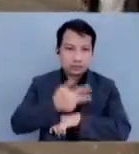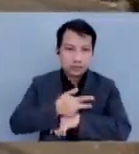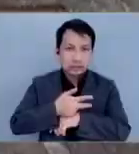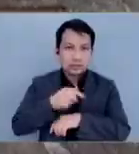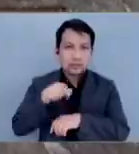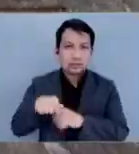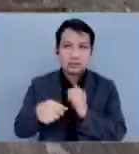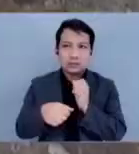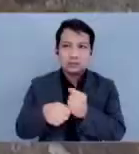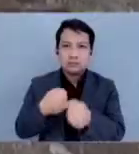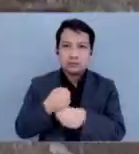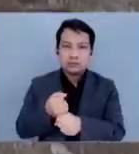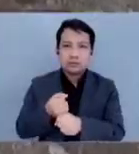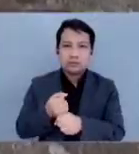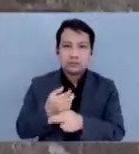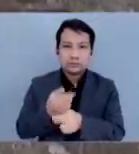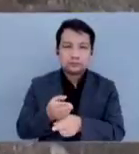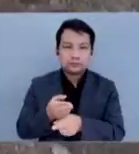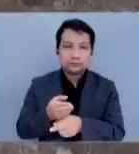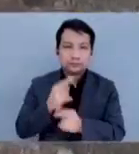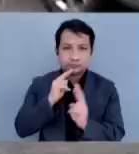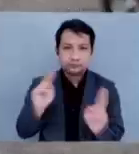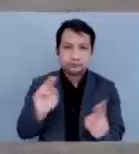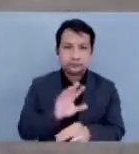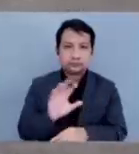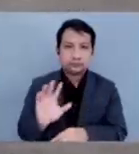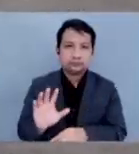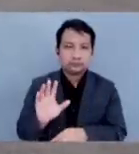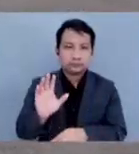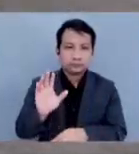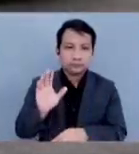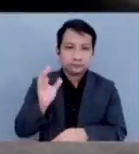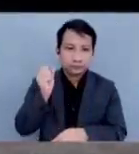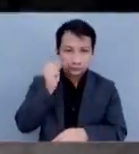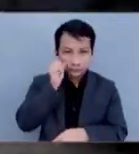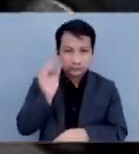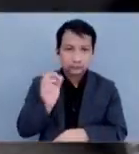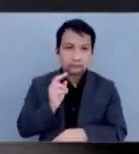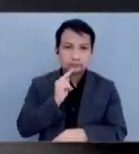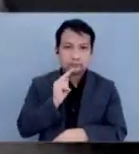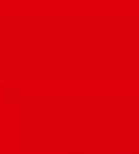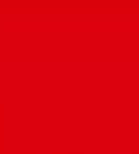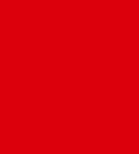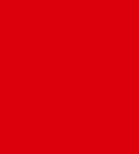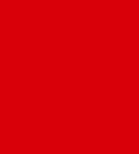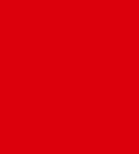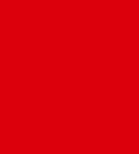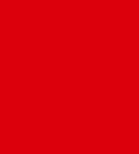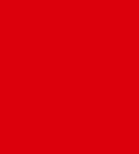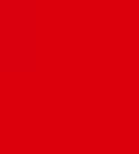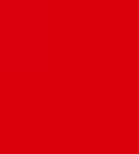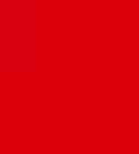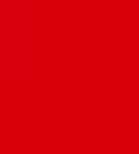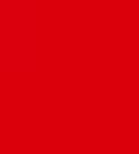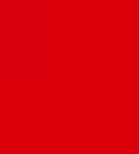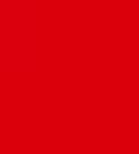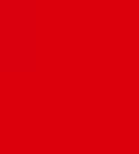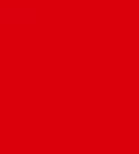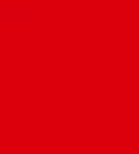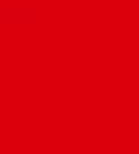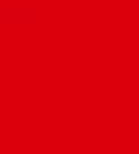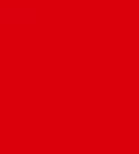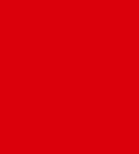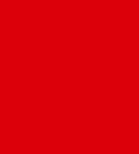daan. Nagbabalita mula sa frontline, Shaila Francisco, News 5. Mga kapatid, Ed Linggaw